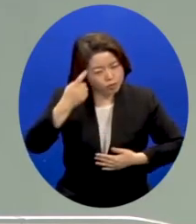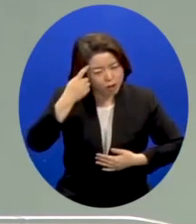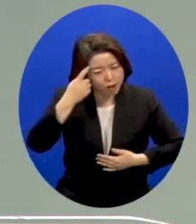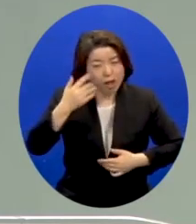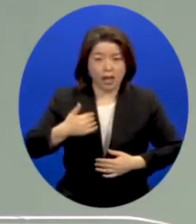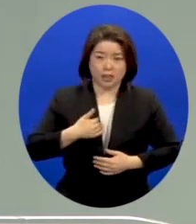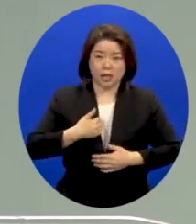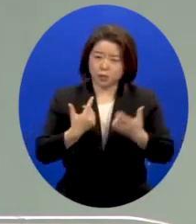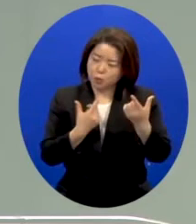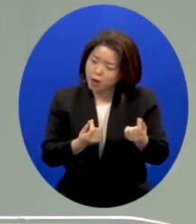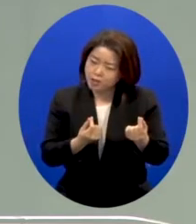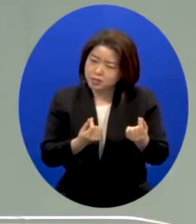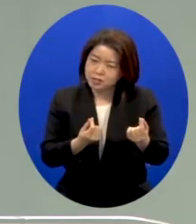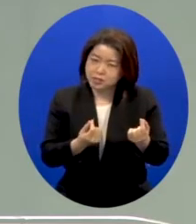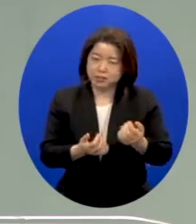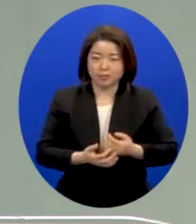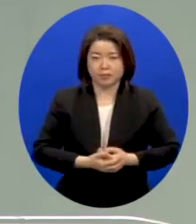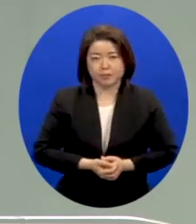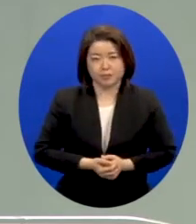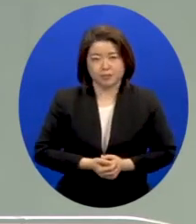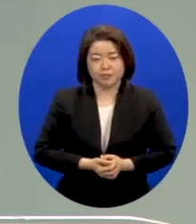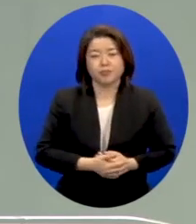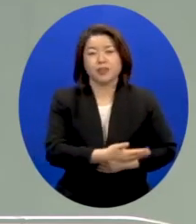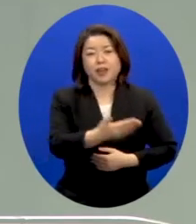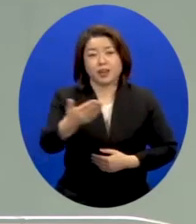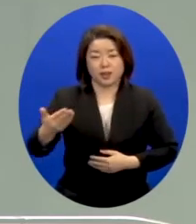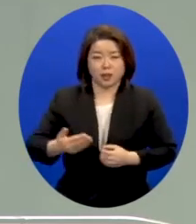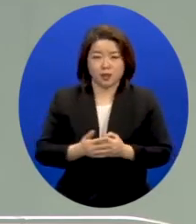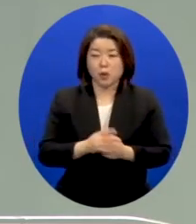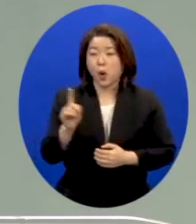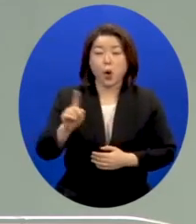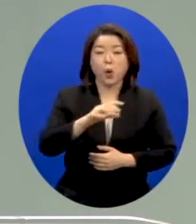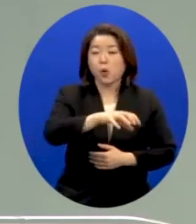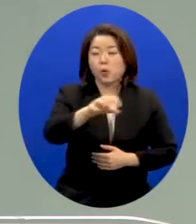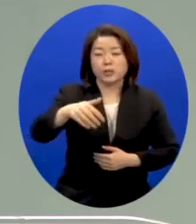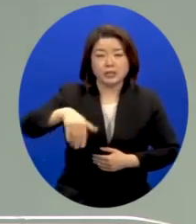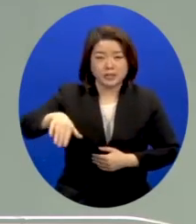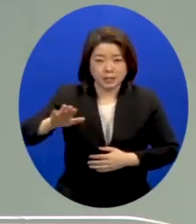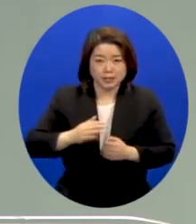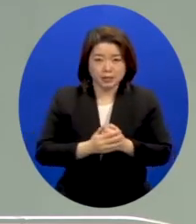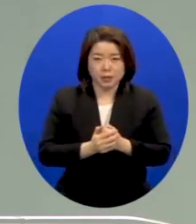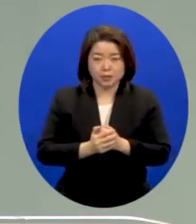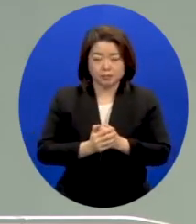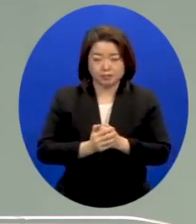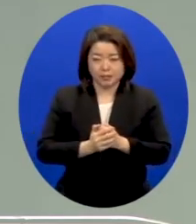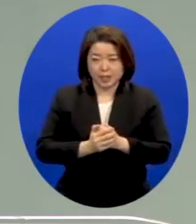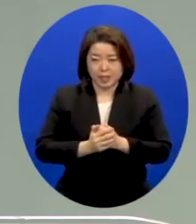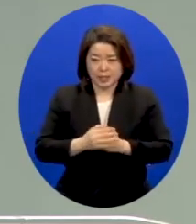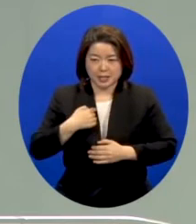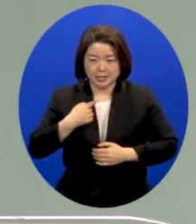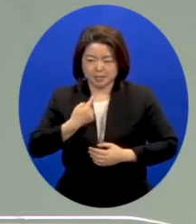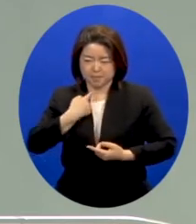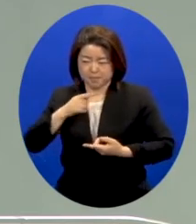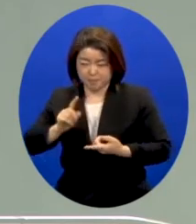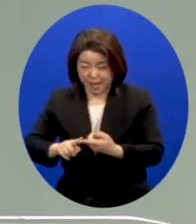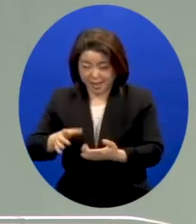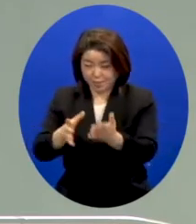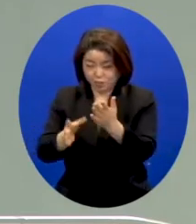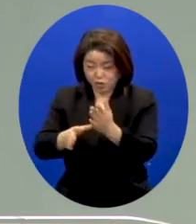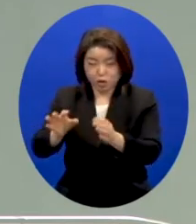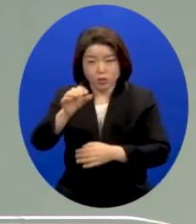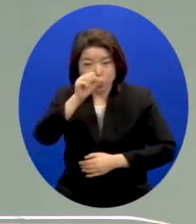그렇게 하실 거야 여러분 어디가서 정말 마음에 드는 좋은 물건을 보면